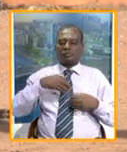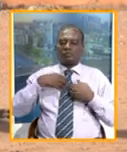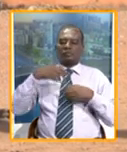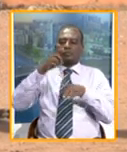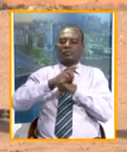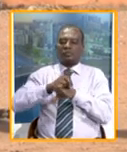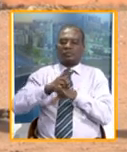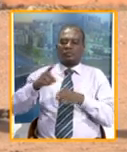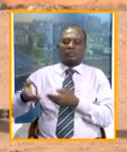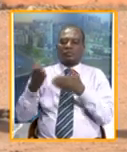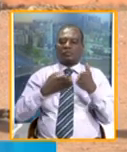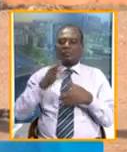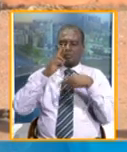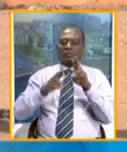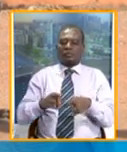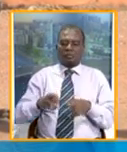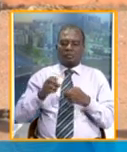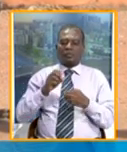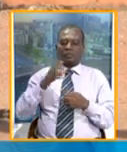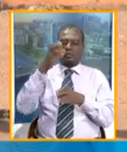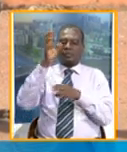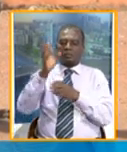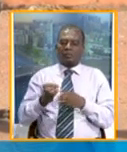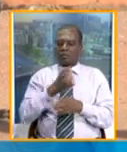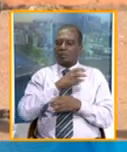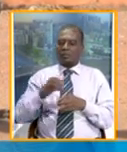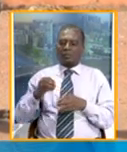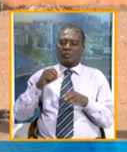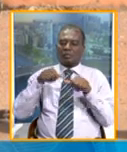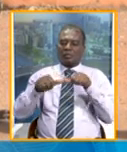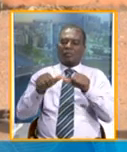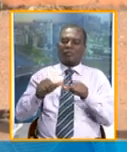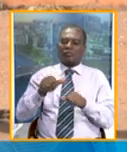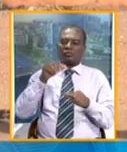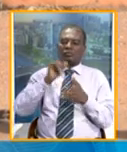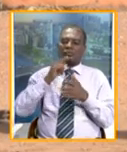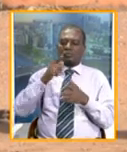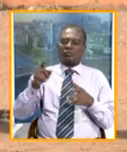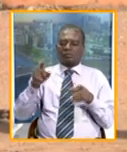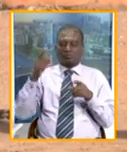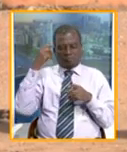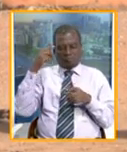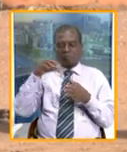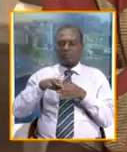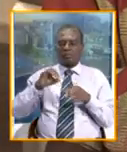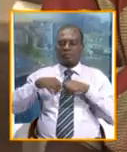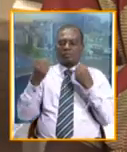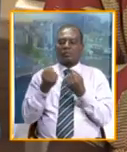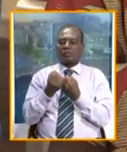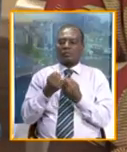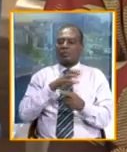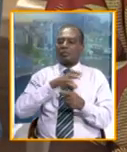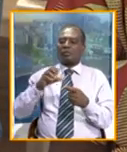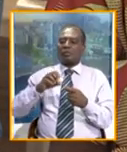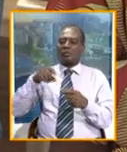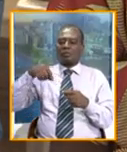devoir d'apporter des réponses concrètes, intégrées et durables. C'est donc conscient de ces situations que